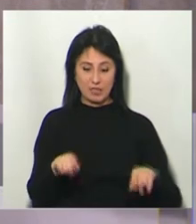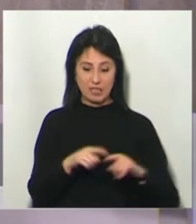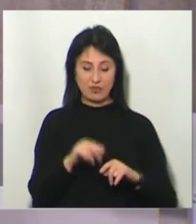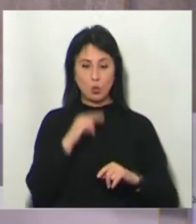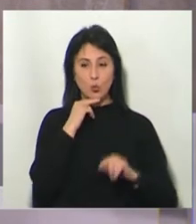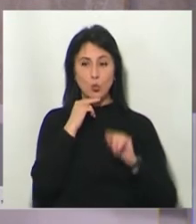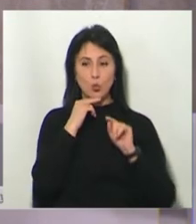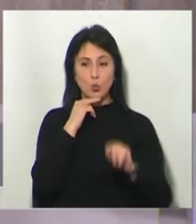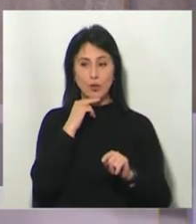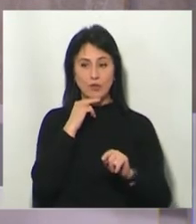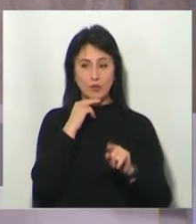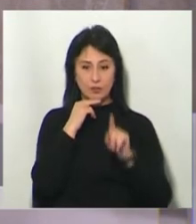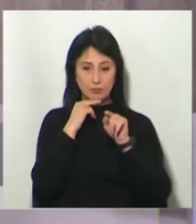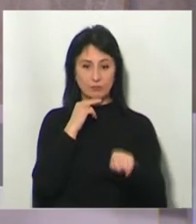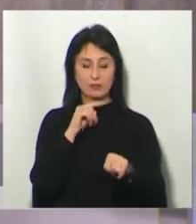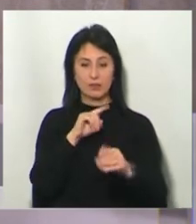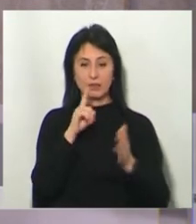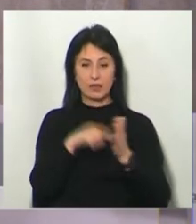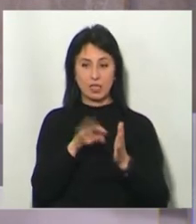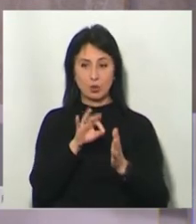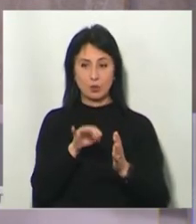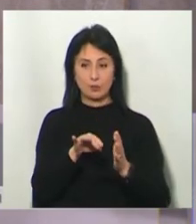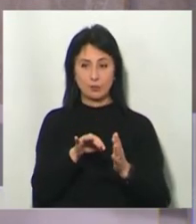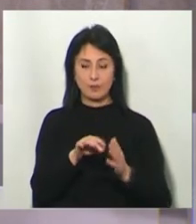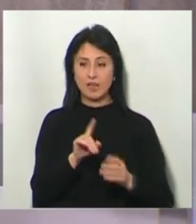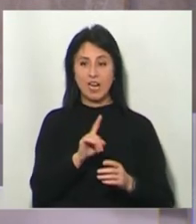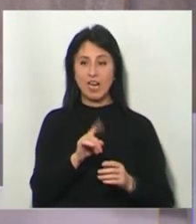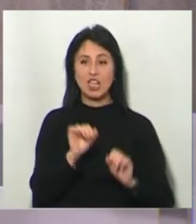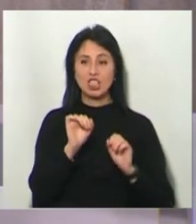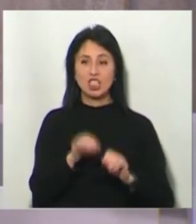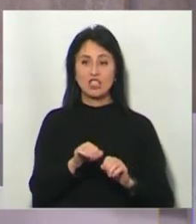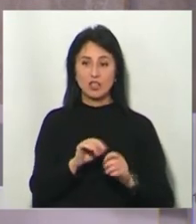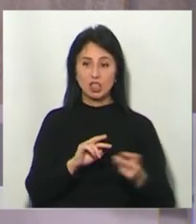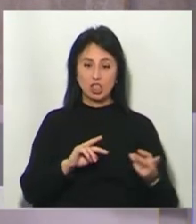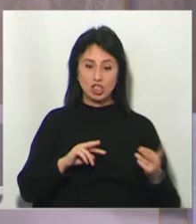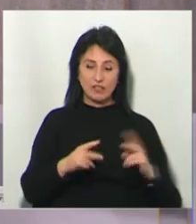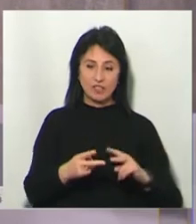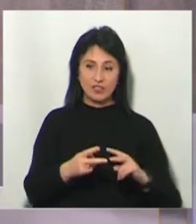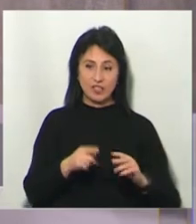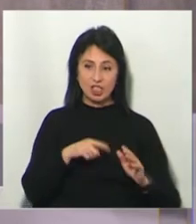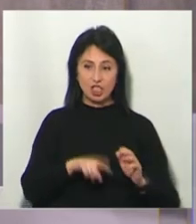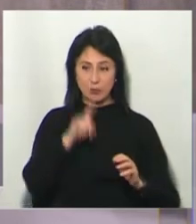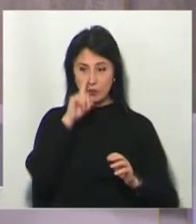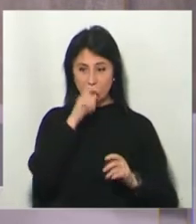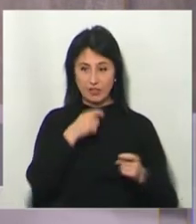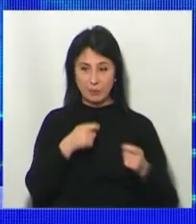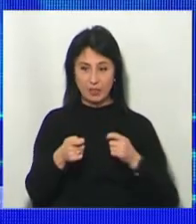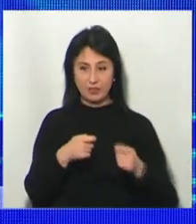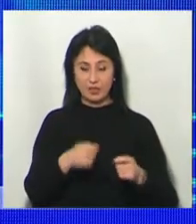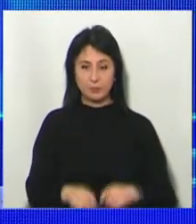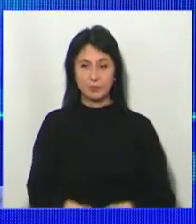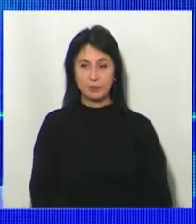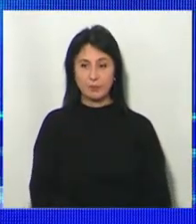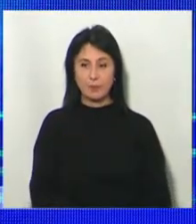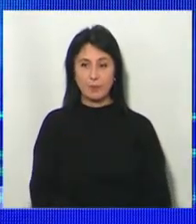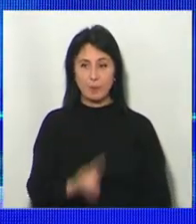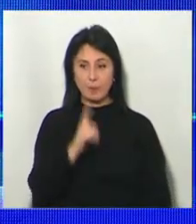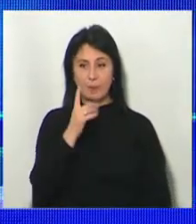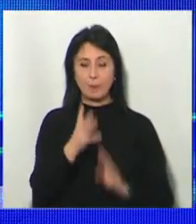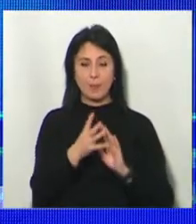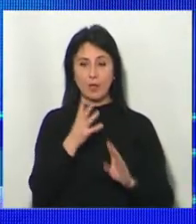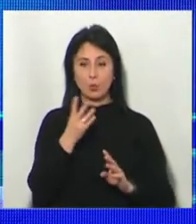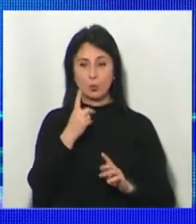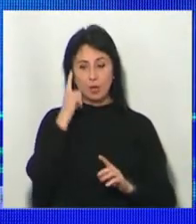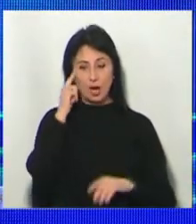sazukadobis uratheba, mi vibro, tam sa git, tanda ca și rebit. Rașe guzdea șeft svalot, șardam žavas martuit. Pirul Rikši,